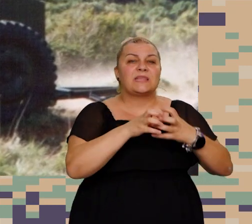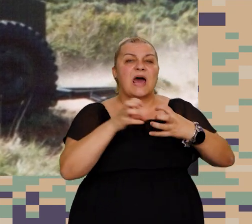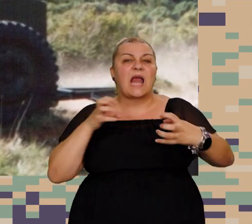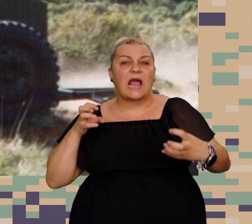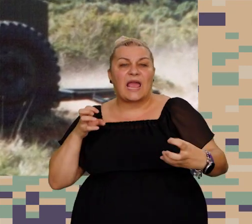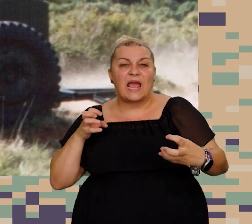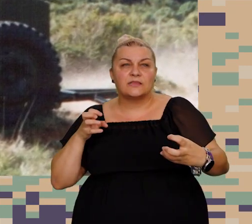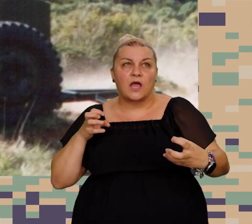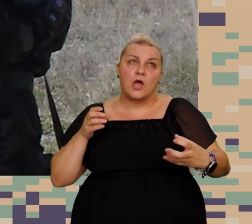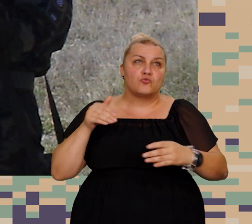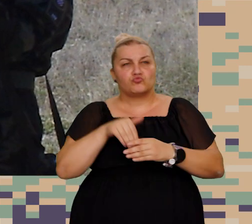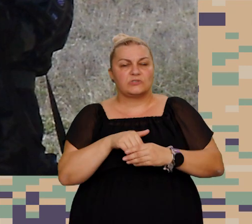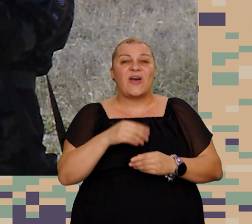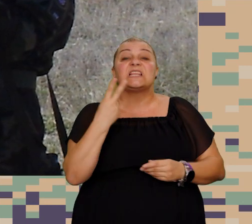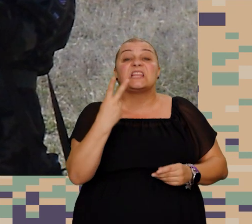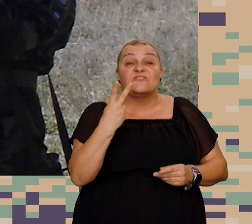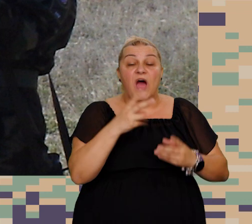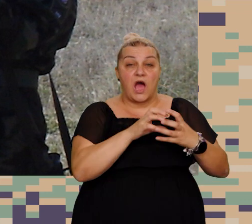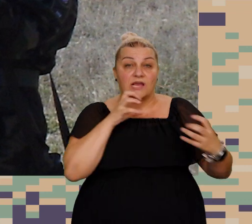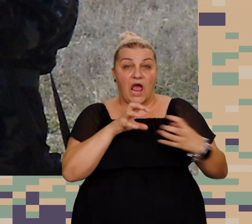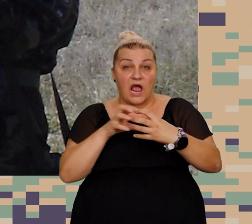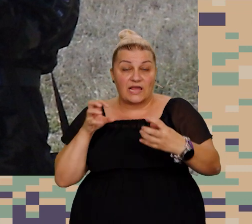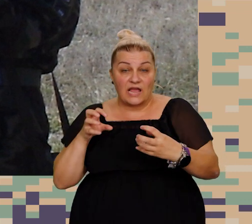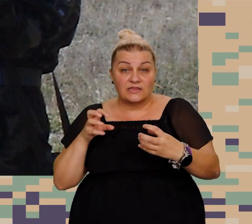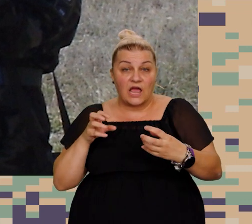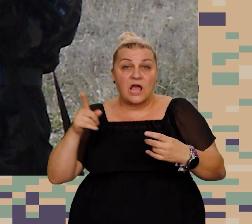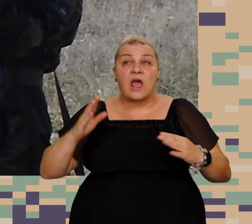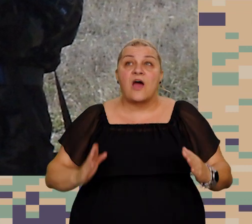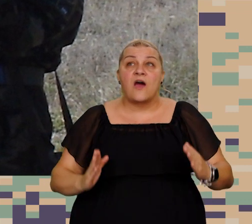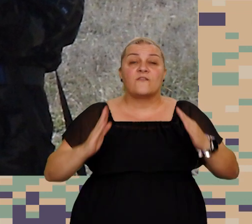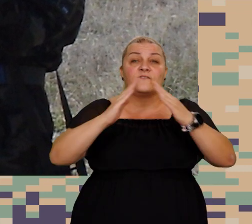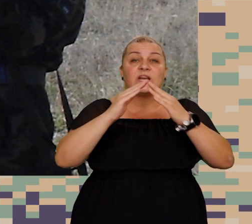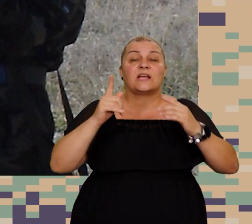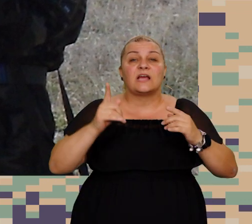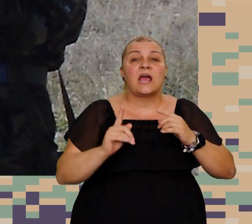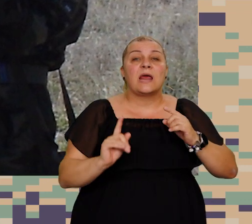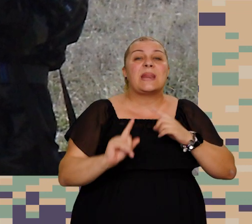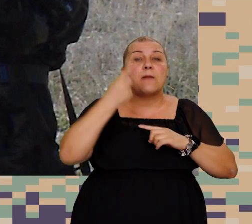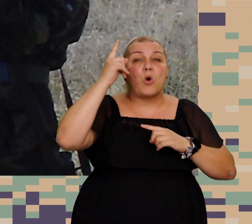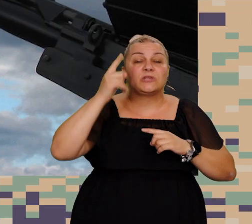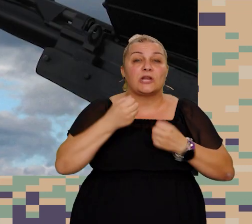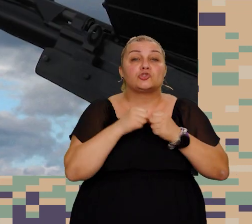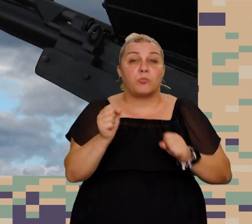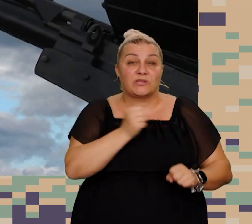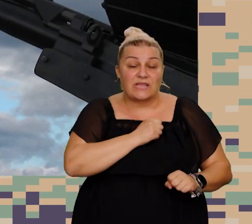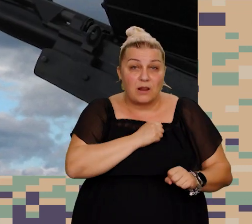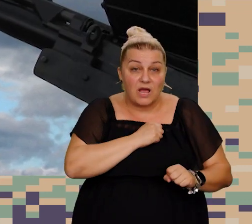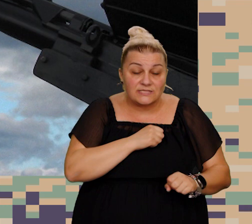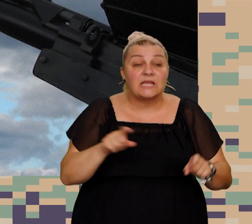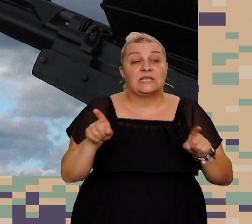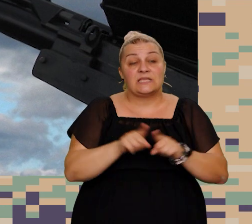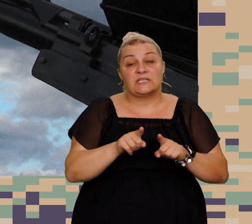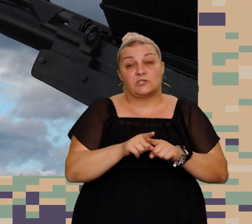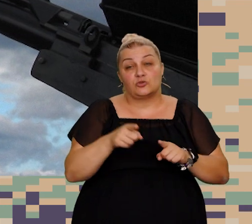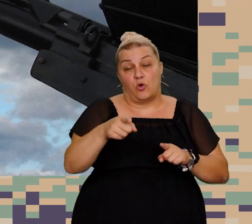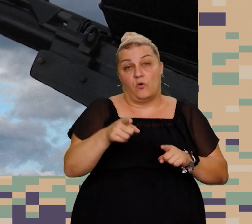raketu, odnosno dvije rakete na zgradu nebodera u Slobodne Dalmacije i povremeno je bilo na